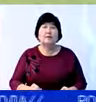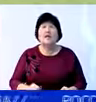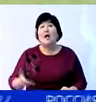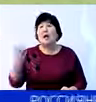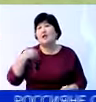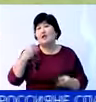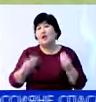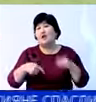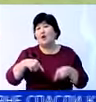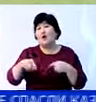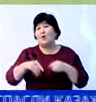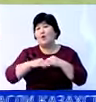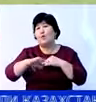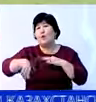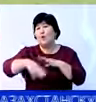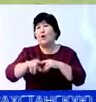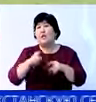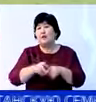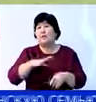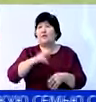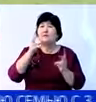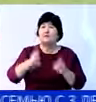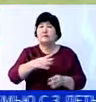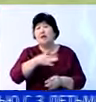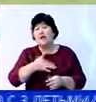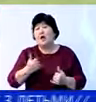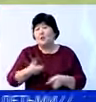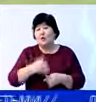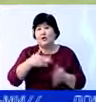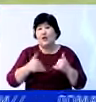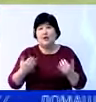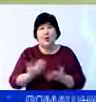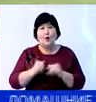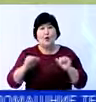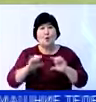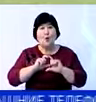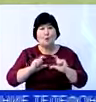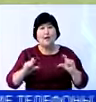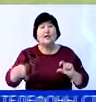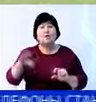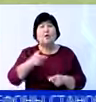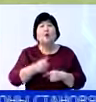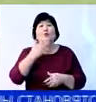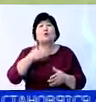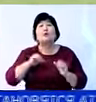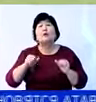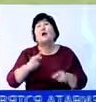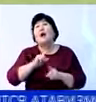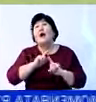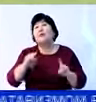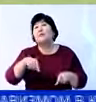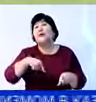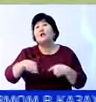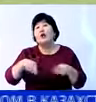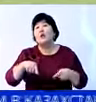Раньше мы играли в футбол в поле, получали ушибы и травмы. Мы очень рады новой спортплощадке. Мы все очень любим спорт и в особенности